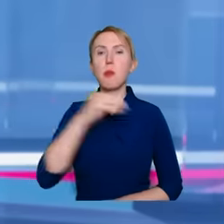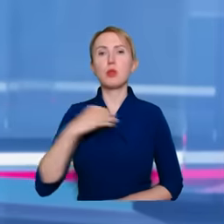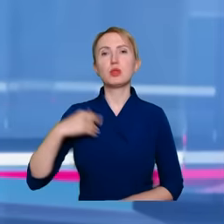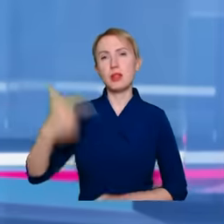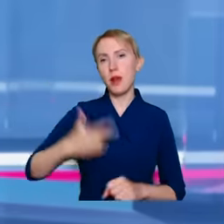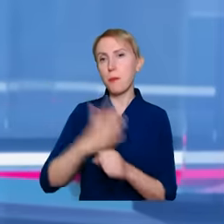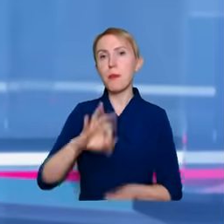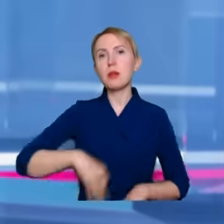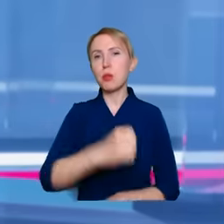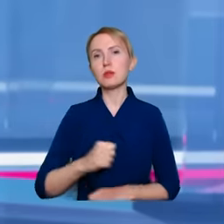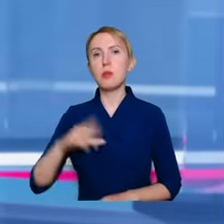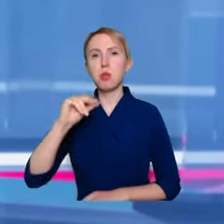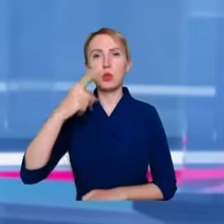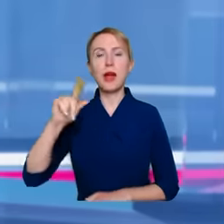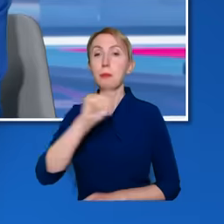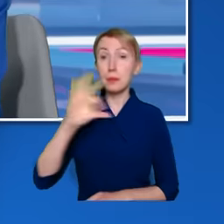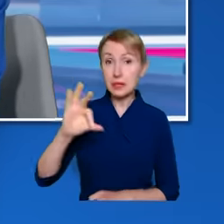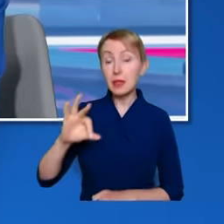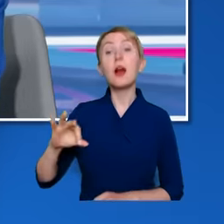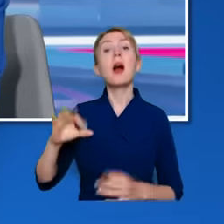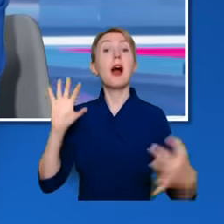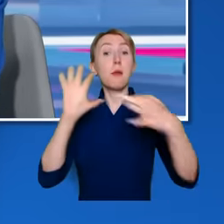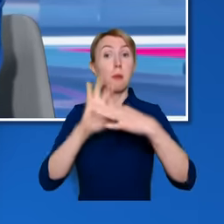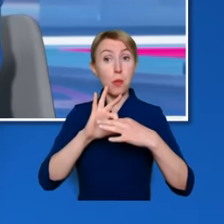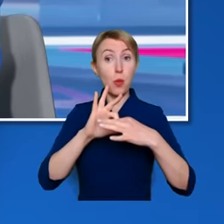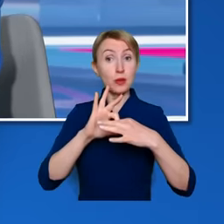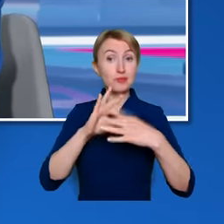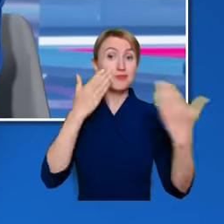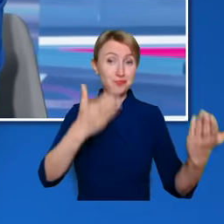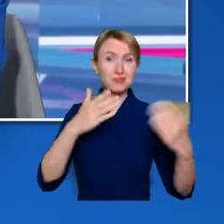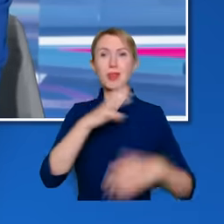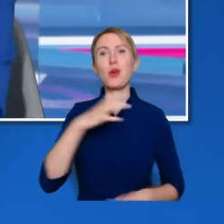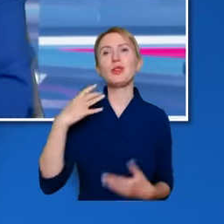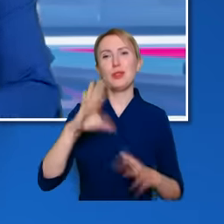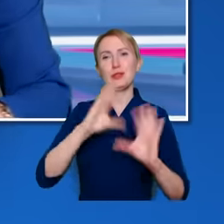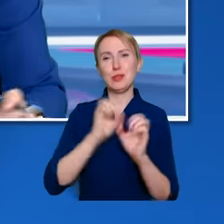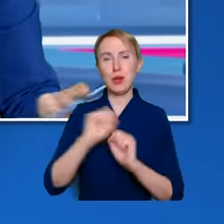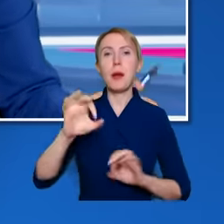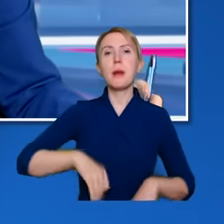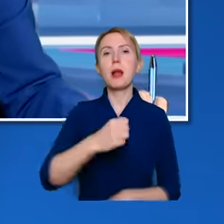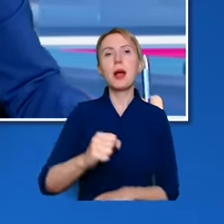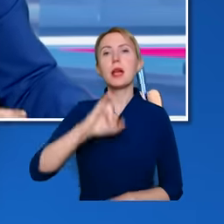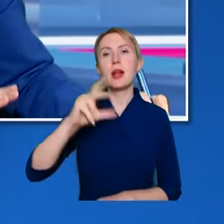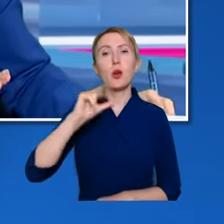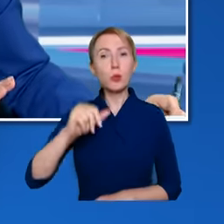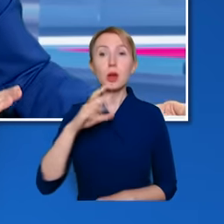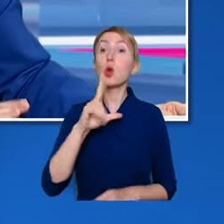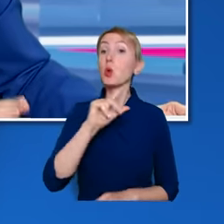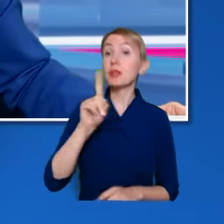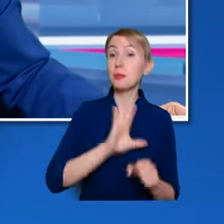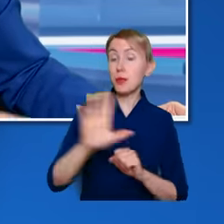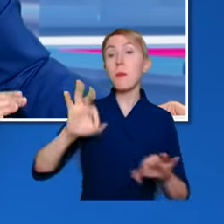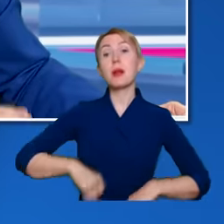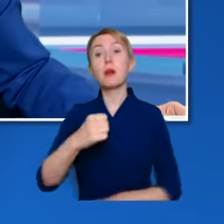pan poseł Waldemar Buda, Prawo i Sprawiedliwość, a w połączeniu mamy, o, mamy gości, wszystko w porządku. Pan poseł Marek Jakubiak, Kukiz 15 i pan